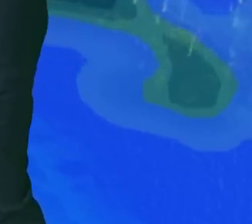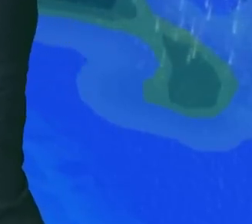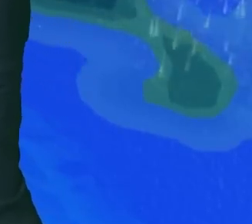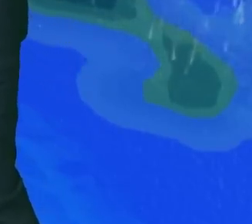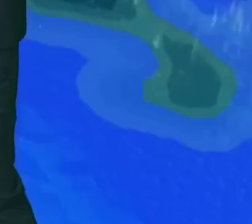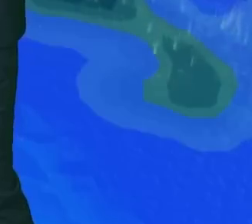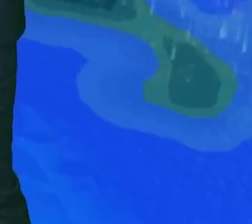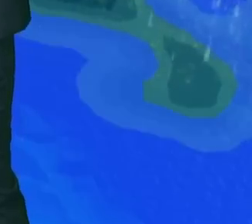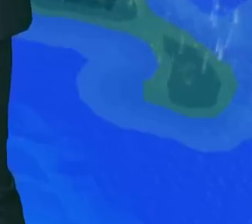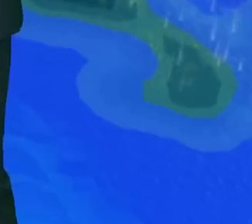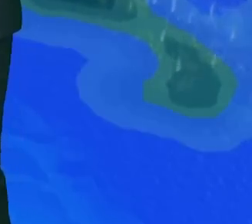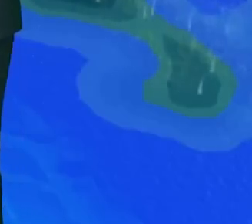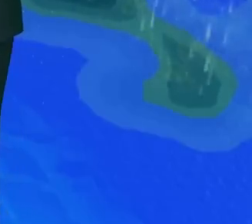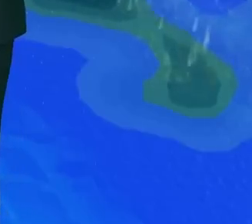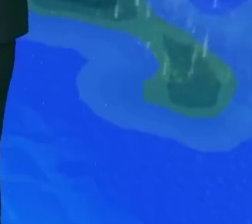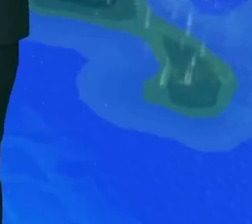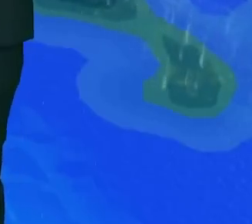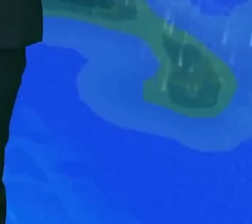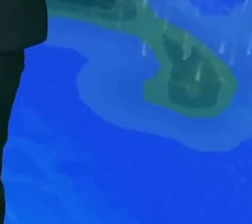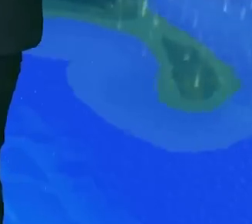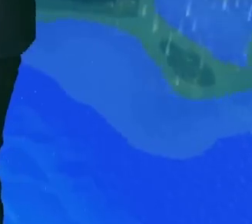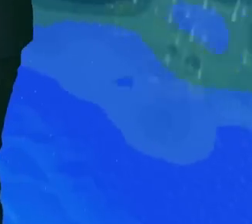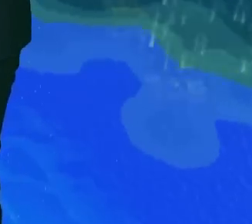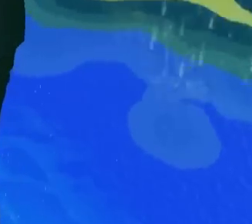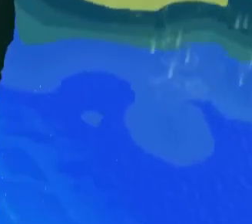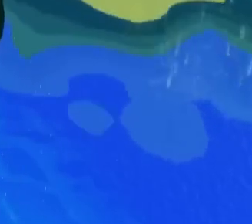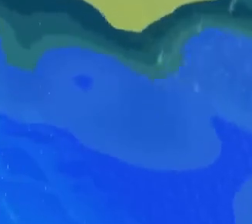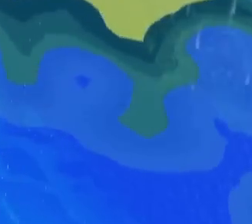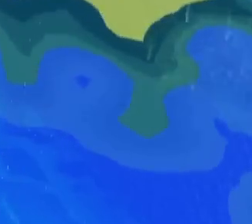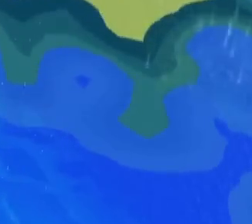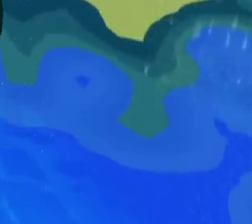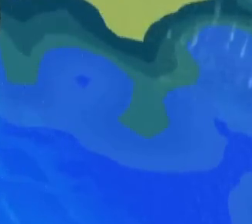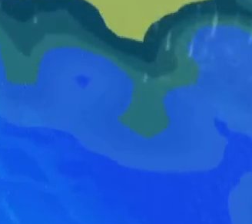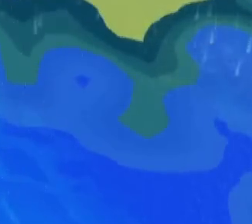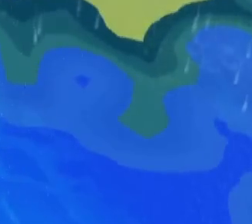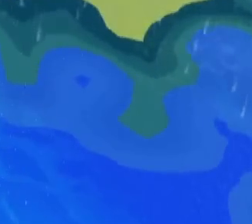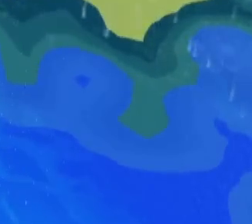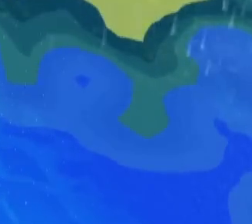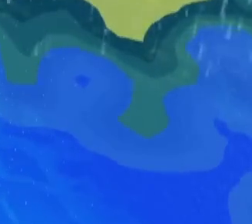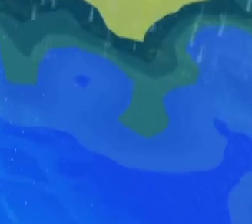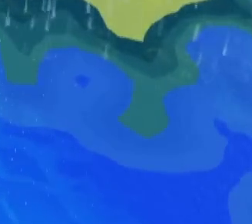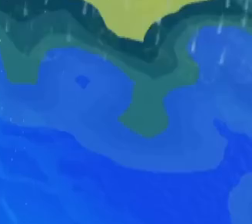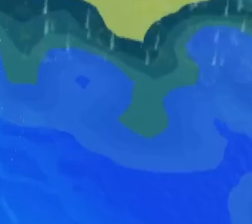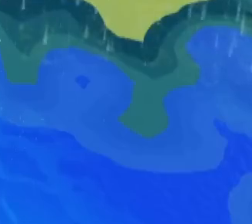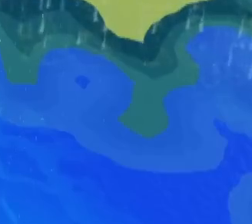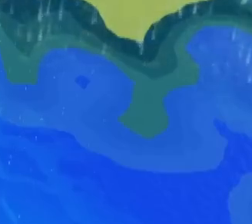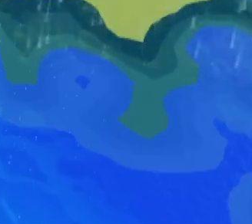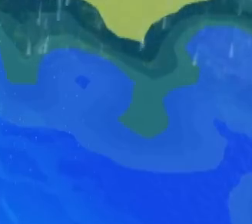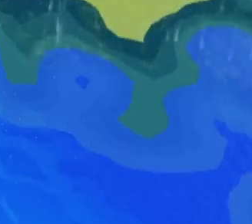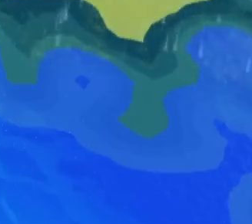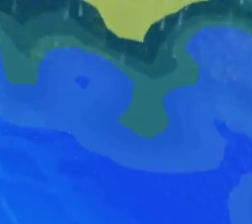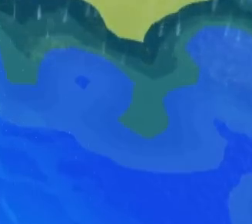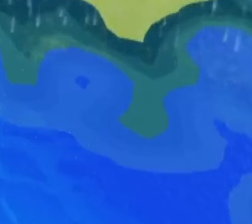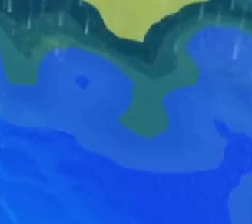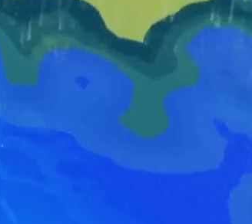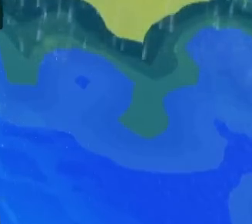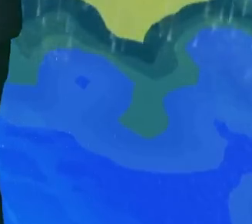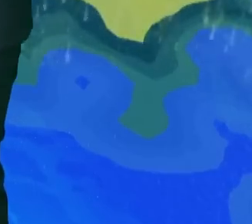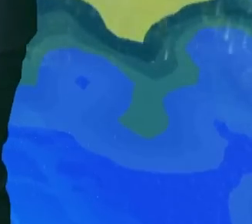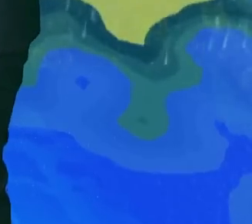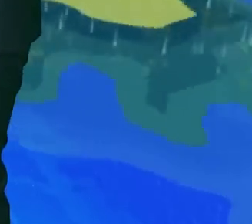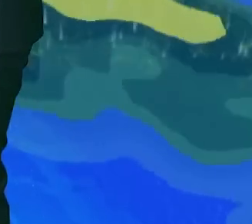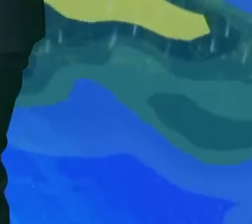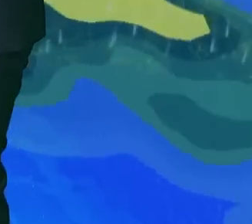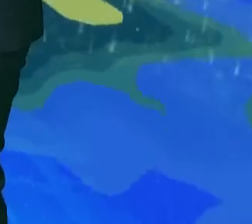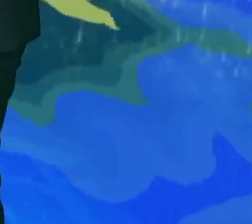buong Mindanao bago pa magtanghali. Sa hapon, sa bahagi po ng Bukidnon at Lanao del Sur ang katamtaman hanggang malalakas na ulan